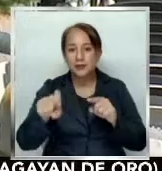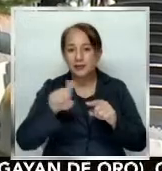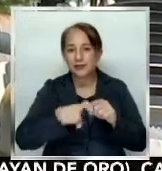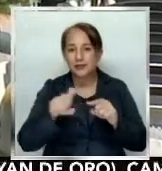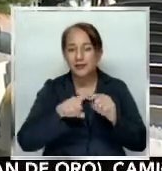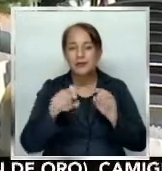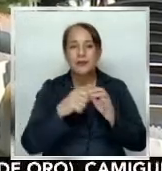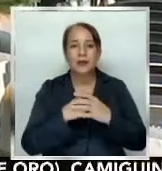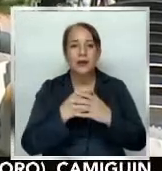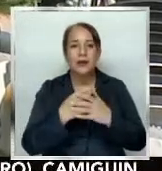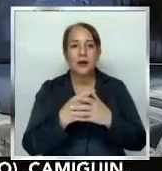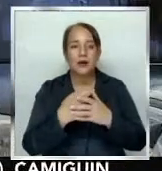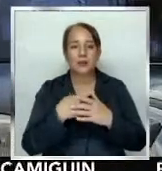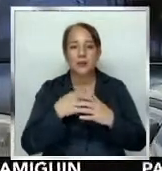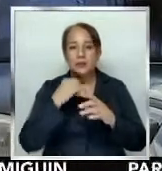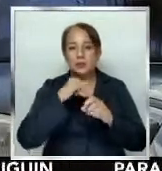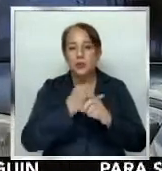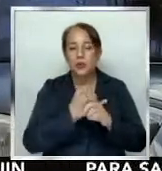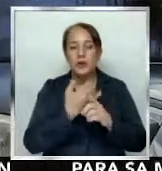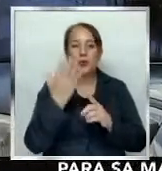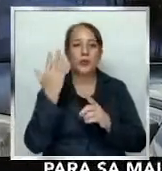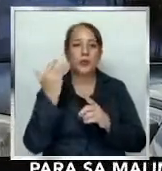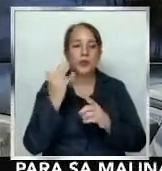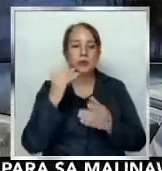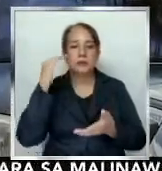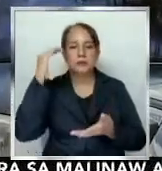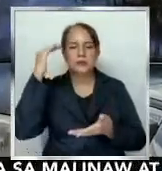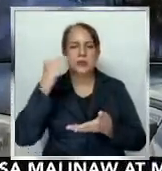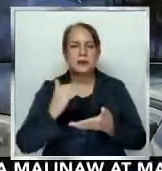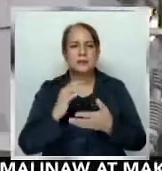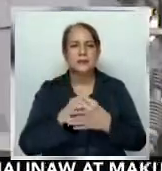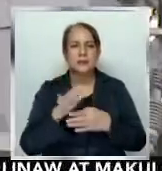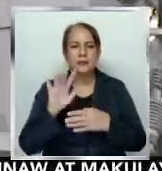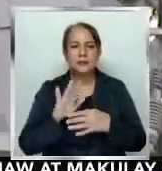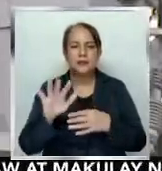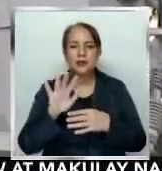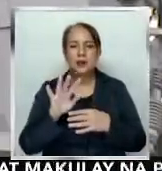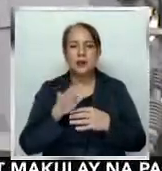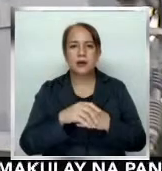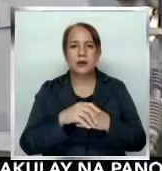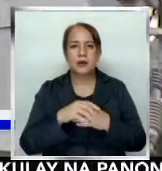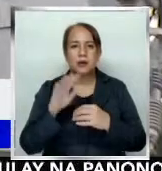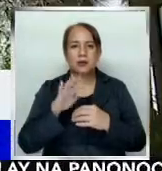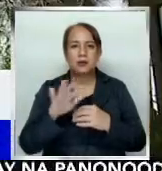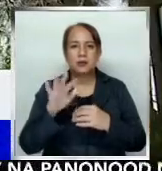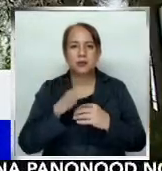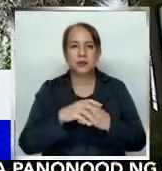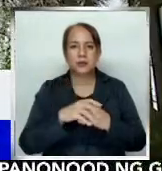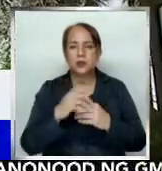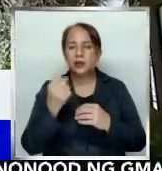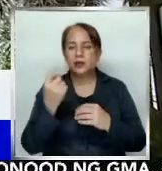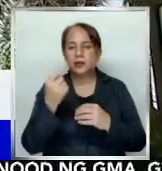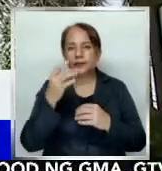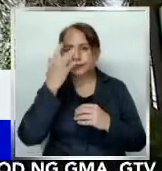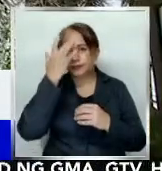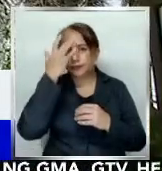ngayon January, ito ho ay nag-decrease ng rounding it off to 11 centavos per kilowatt